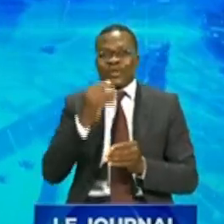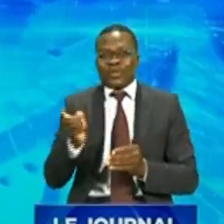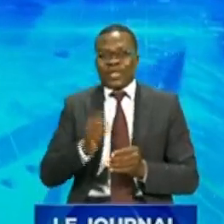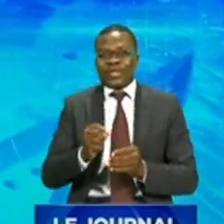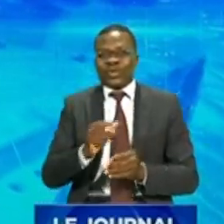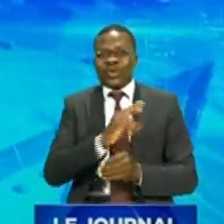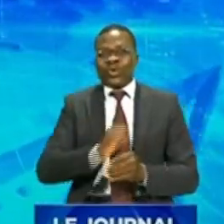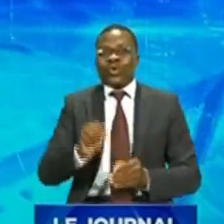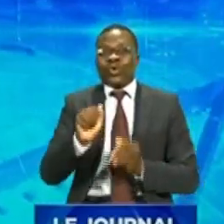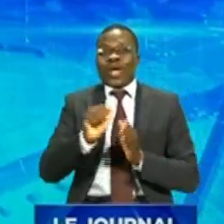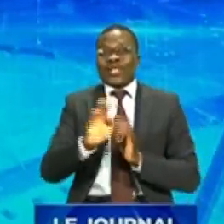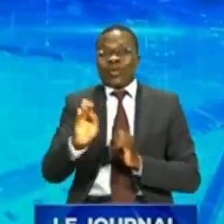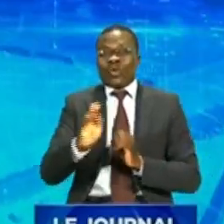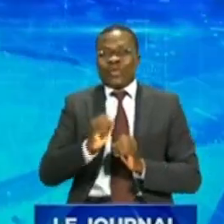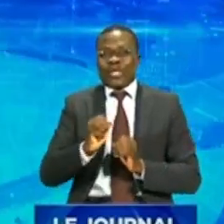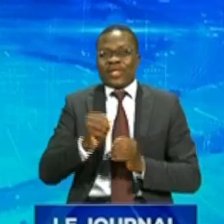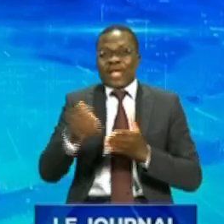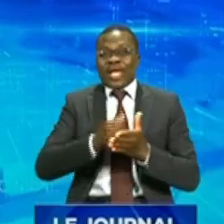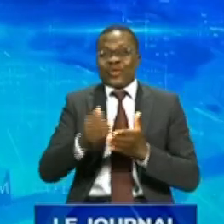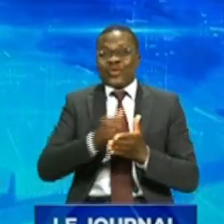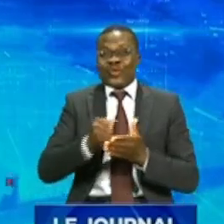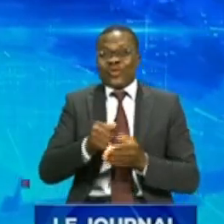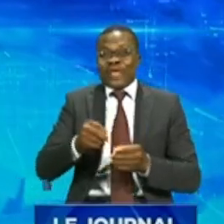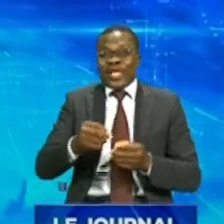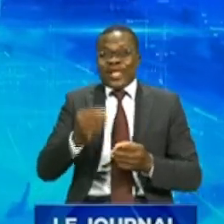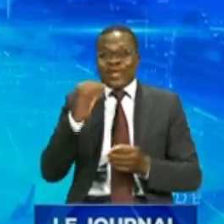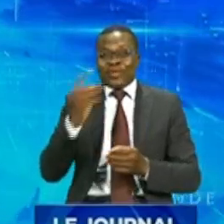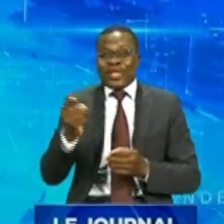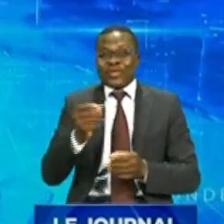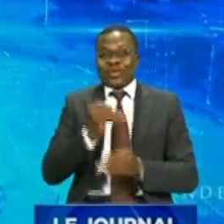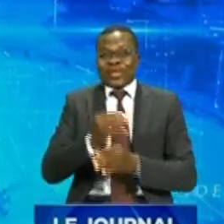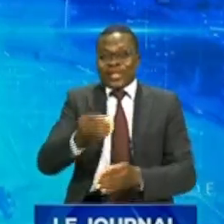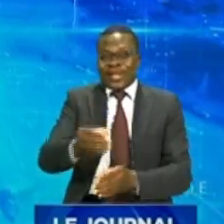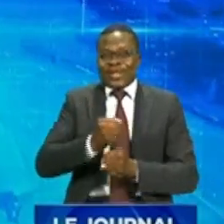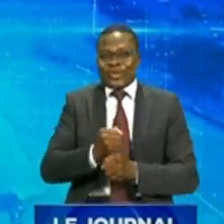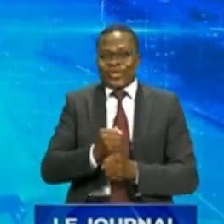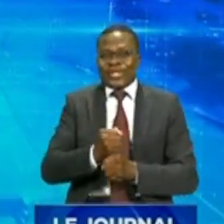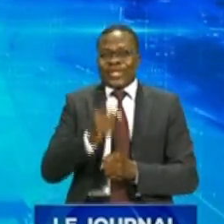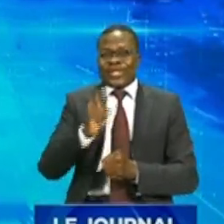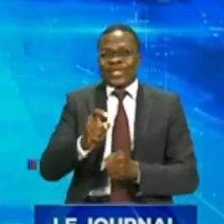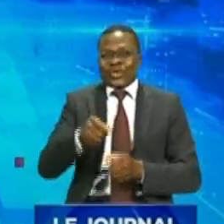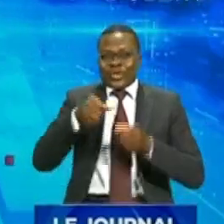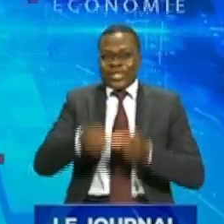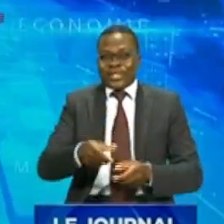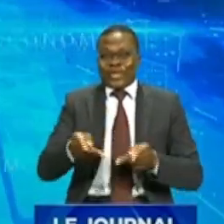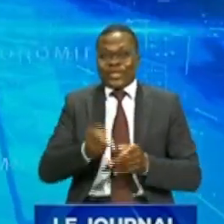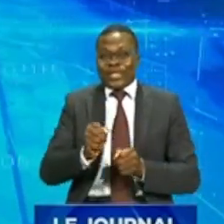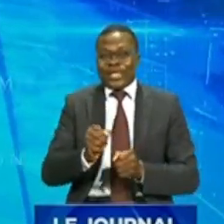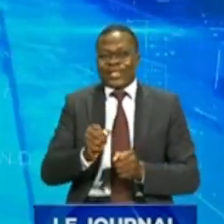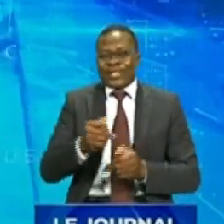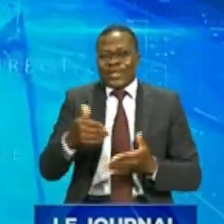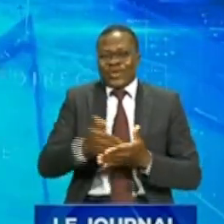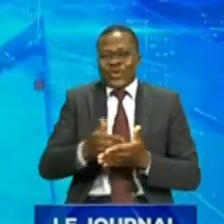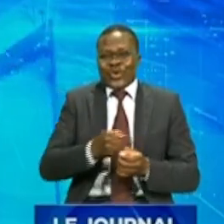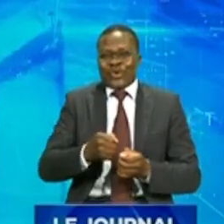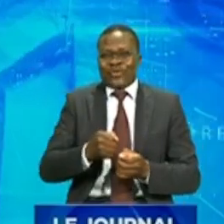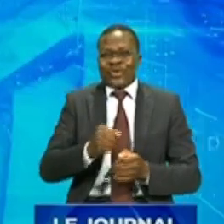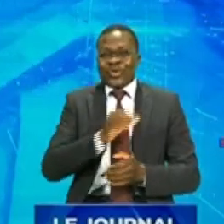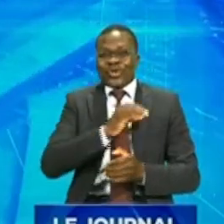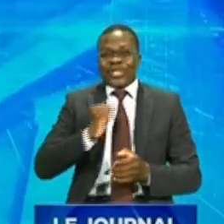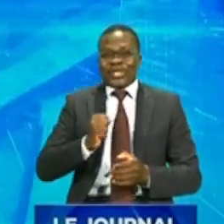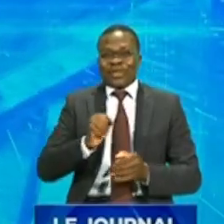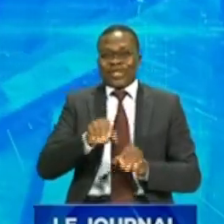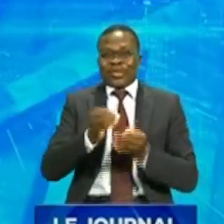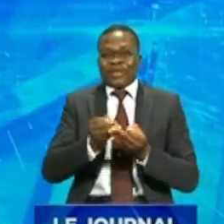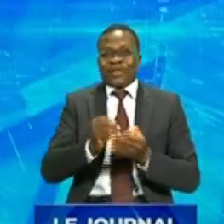roi d'Abomey a désormais une nouvelle résidence prête à l'accueillir. Ce n'est rien d'autre que le siège flambant neuf du conseil d'administration des